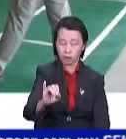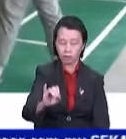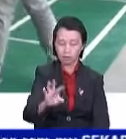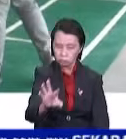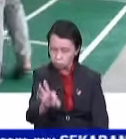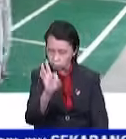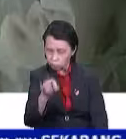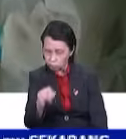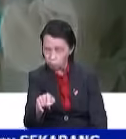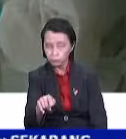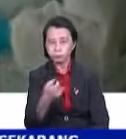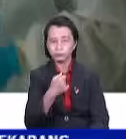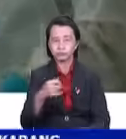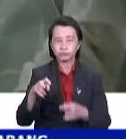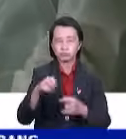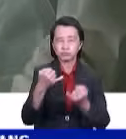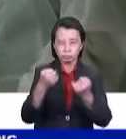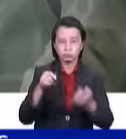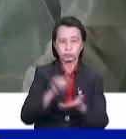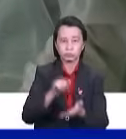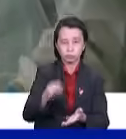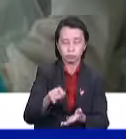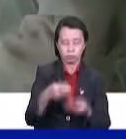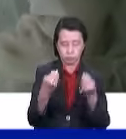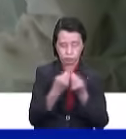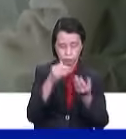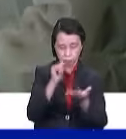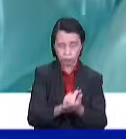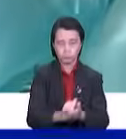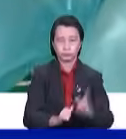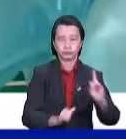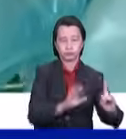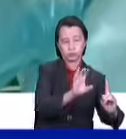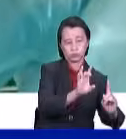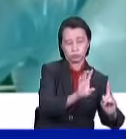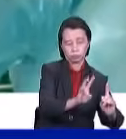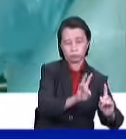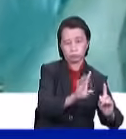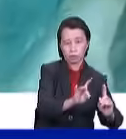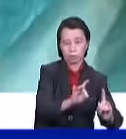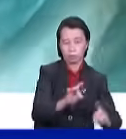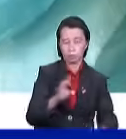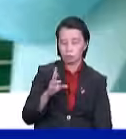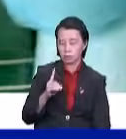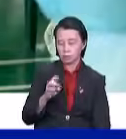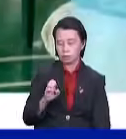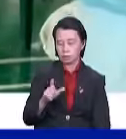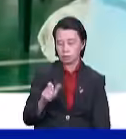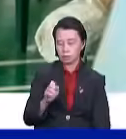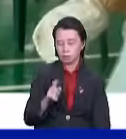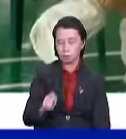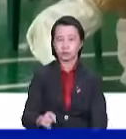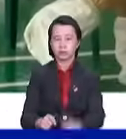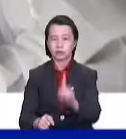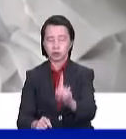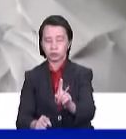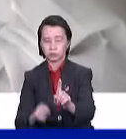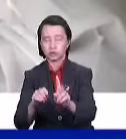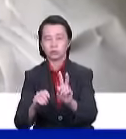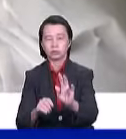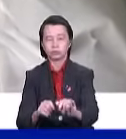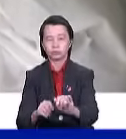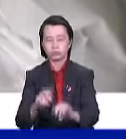dikesan daripada spesimen tersebut daripada jumlah itu 178 merupakan varian auto dan kita tubiy.oi